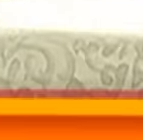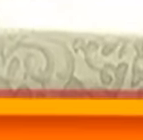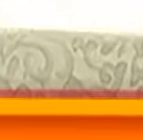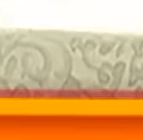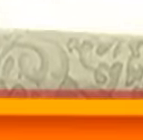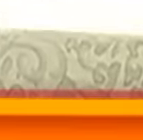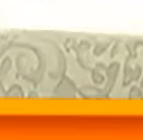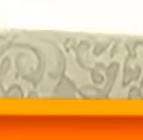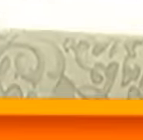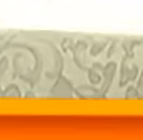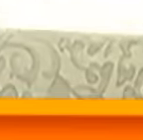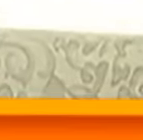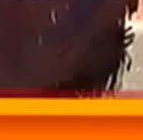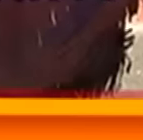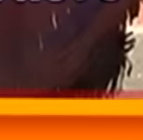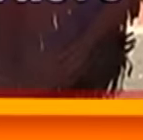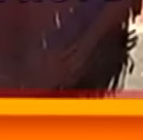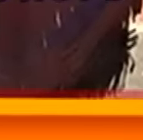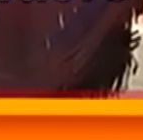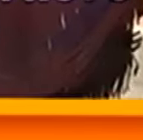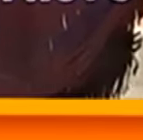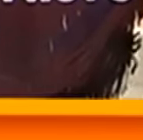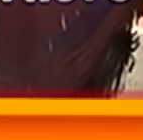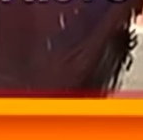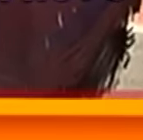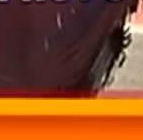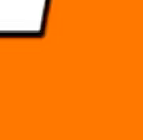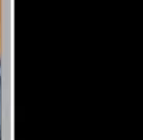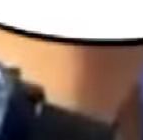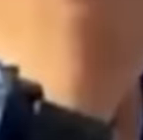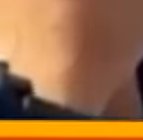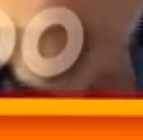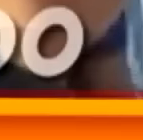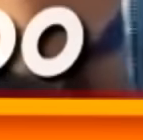Manila International Airport Authority, apektado kaya?